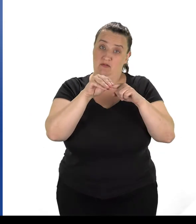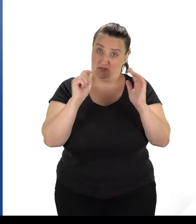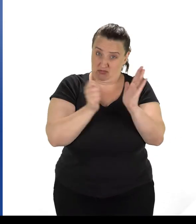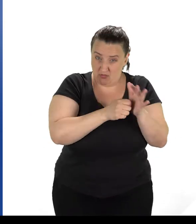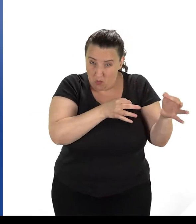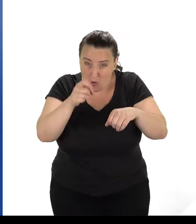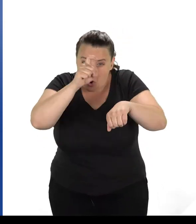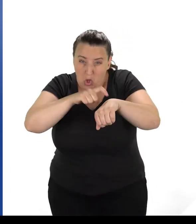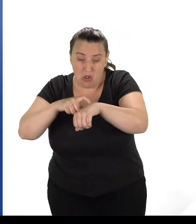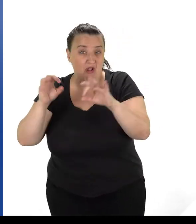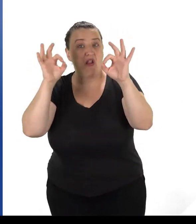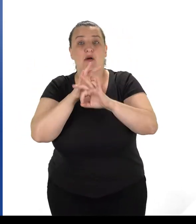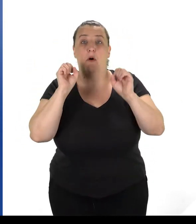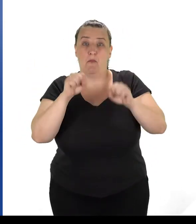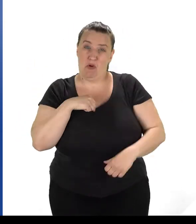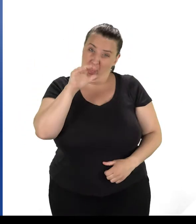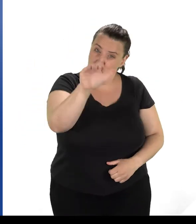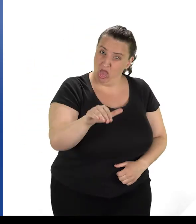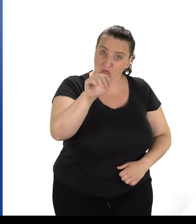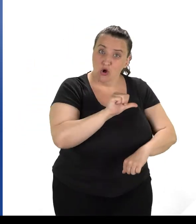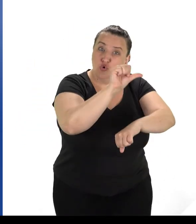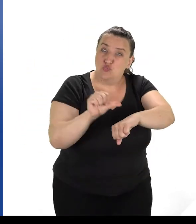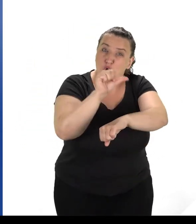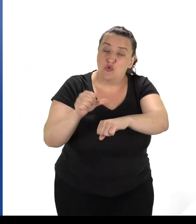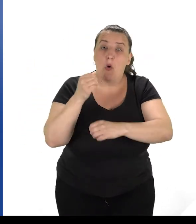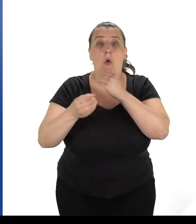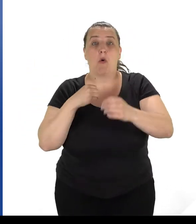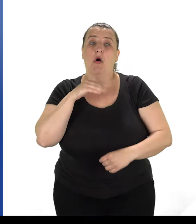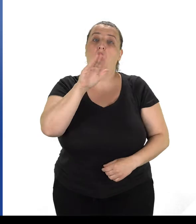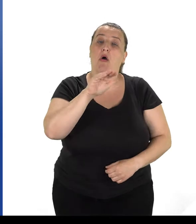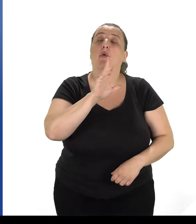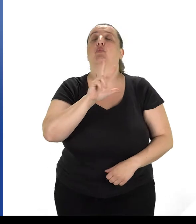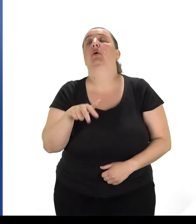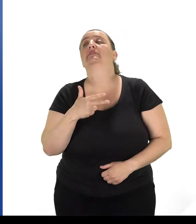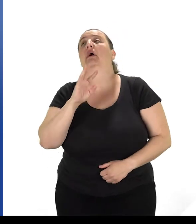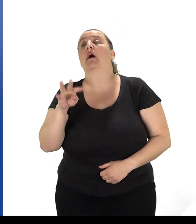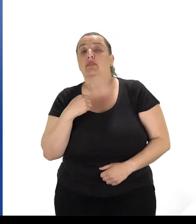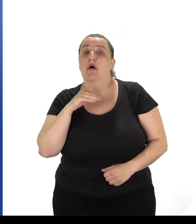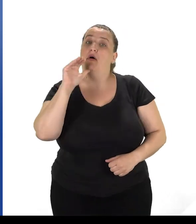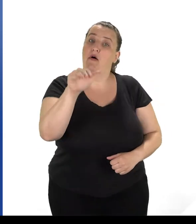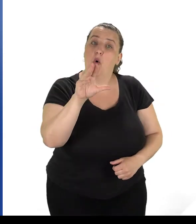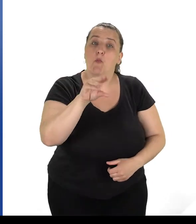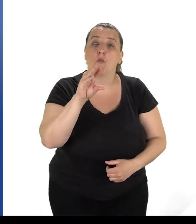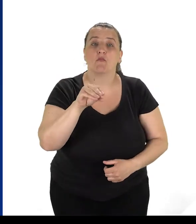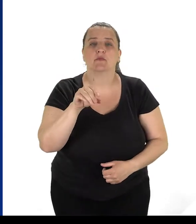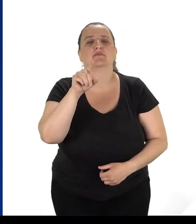et peuvent varier d'un jour à l'autre. Je peux réclamer toutes les heures et parfois laisser 3 ou 4 heures entre 2